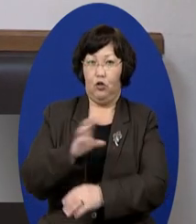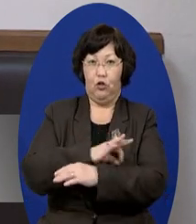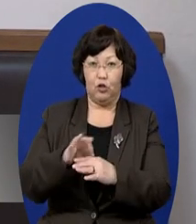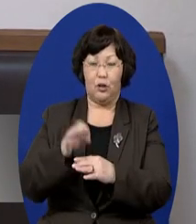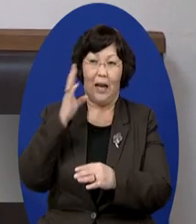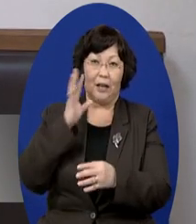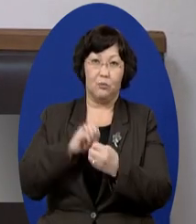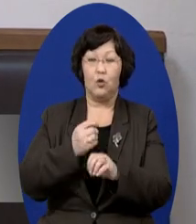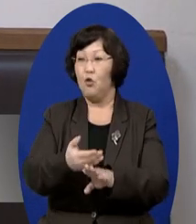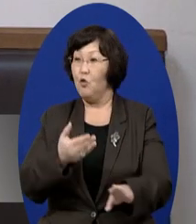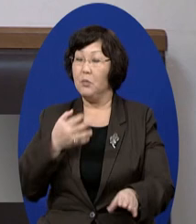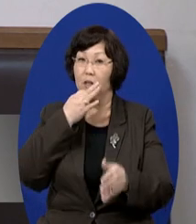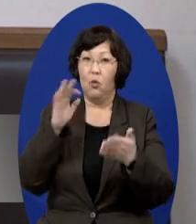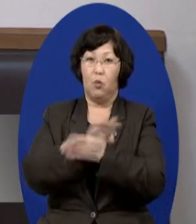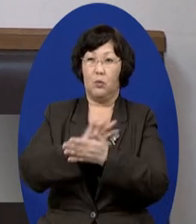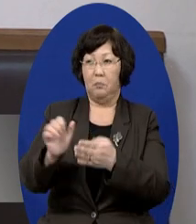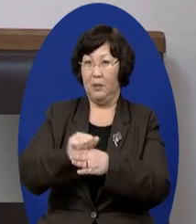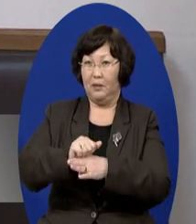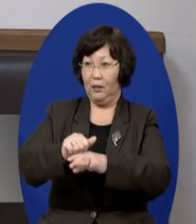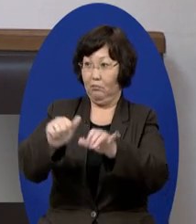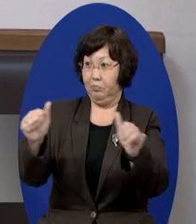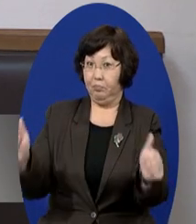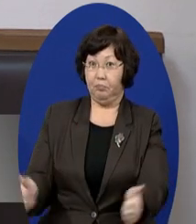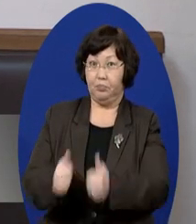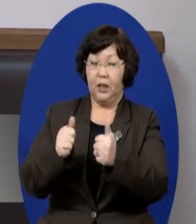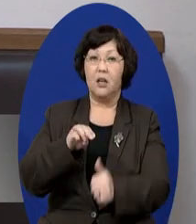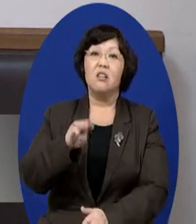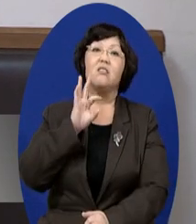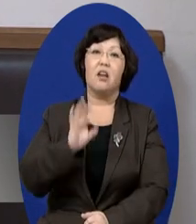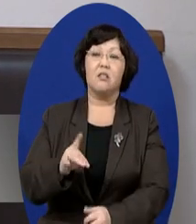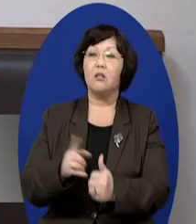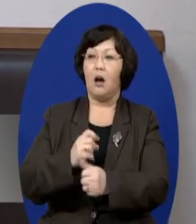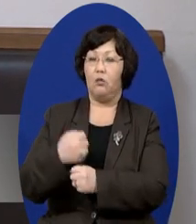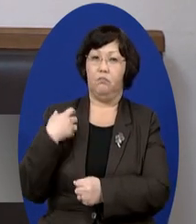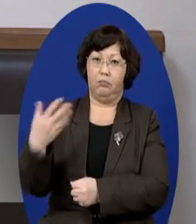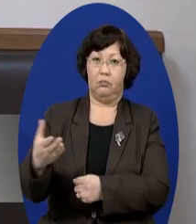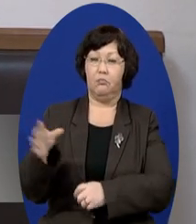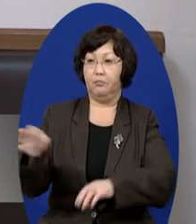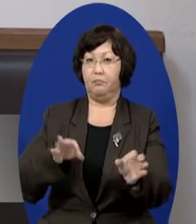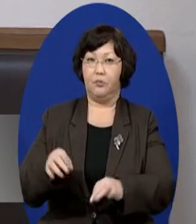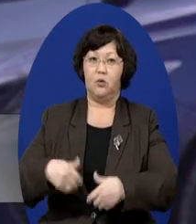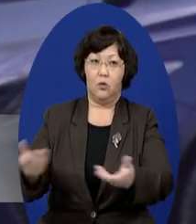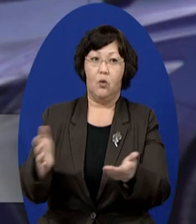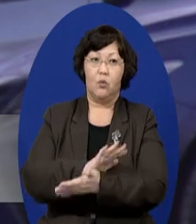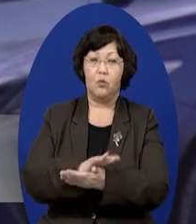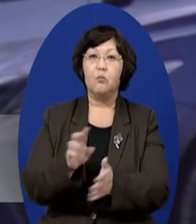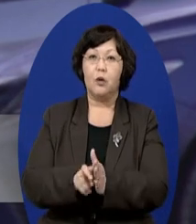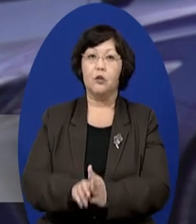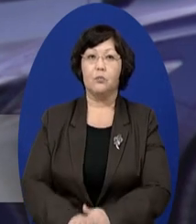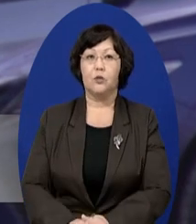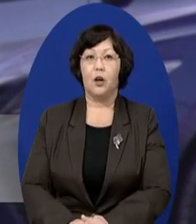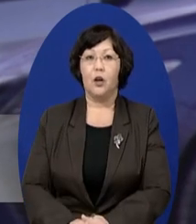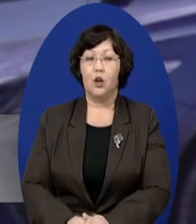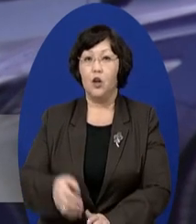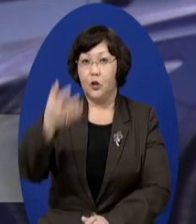хэмжээнийхээ бэлтгэл байдлуудыг бүрэн дүүрэн хангасан тохиолдолд бол тендер шалгуулалтын үйл ажиллагааг бол хурдан шурхаа зохион байгуулах бол бүрэн боломжтой. Энэ жилээс